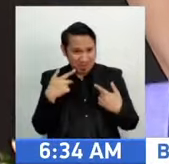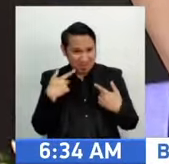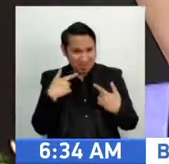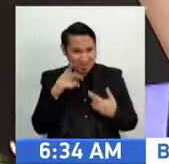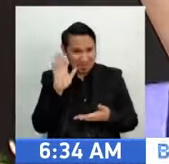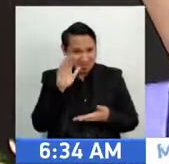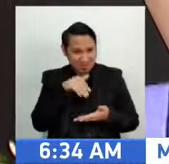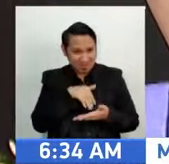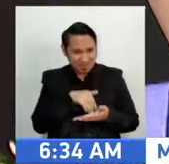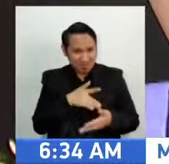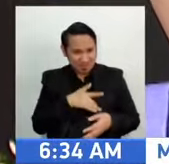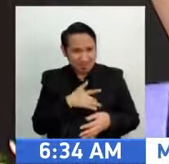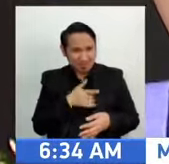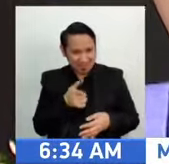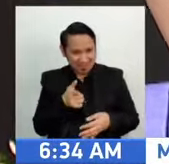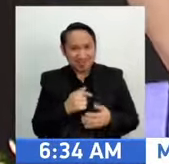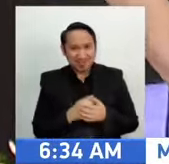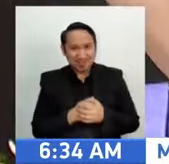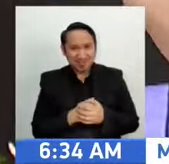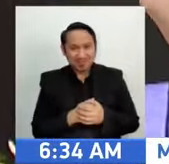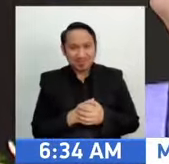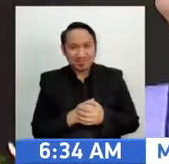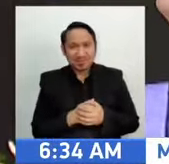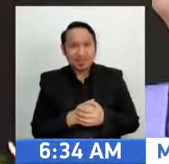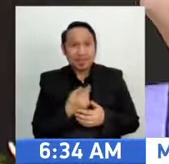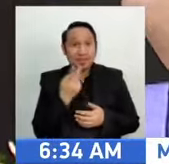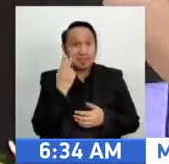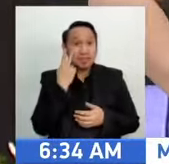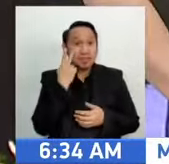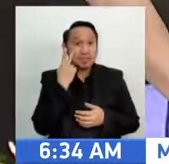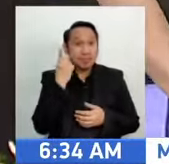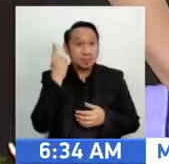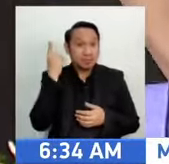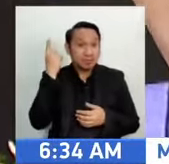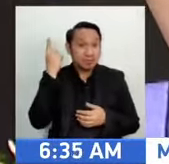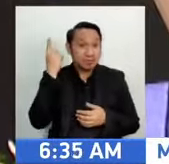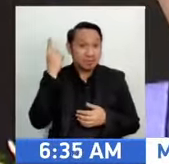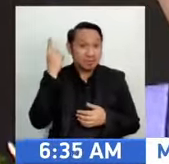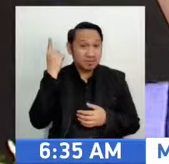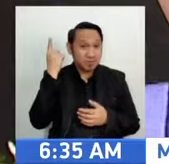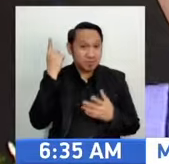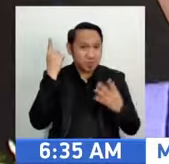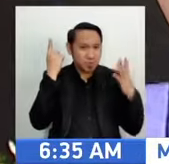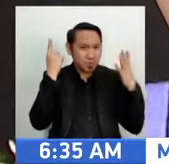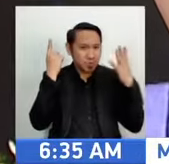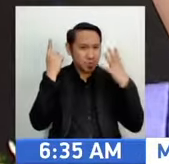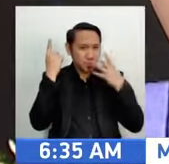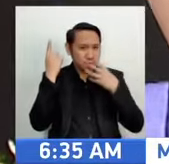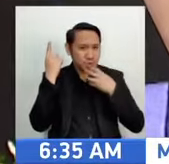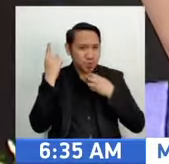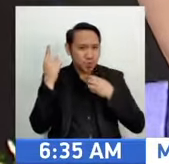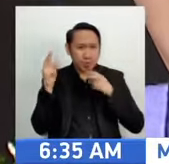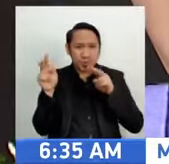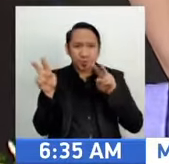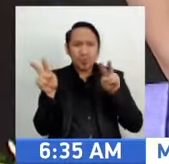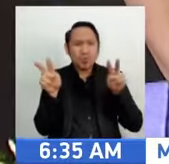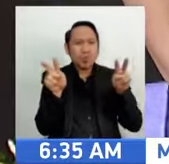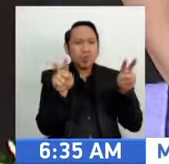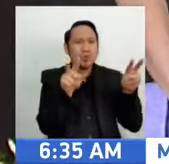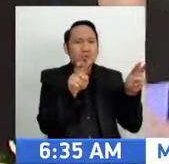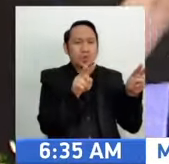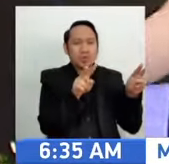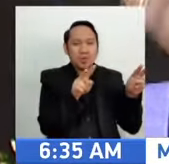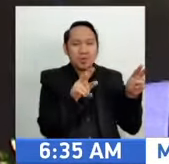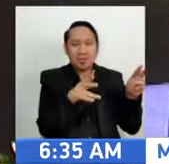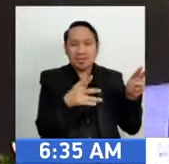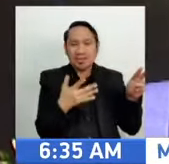Islin. Tingnan mo doon. Ang ganda ng view. Ay, refreshing view. Ang sarap na mamamasyal na yung holiday